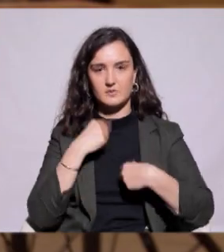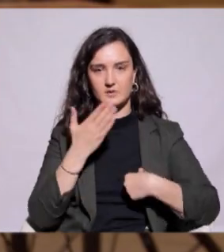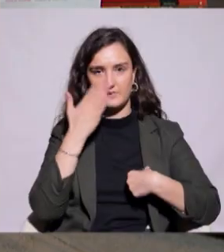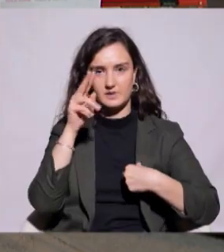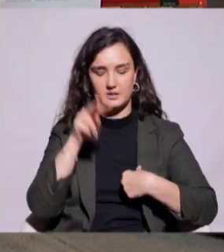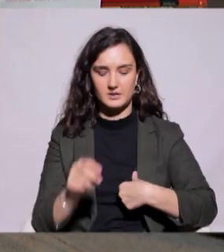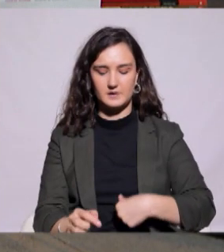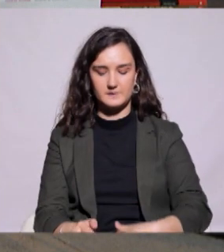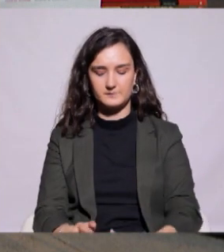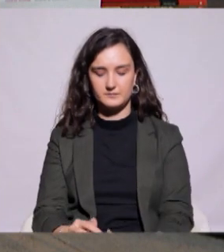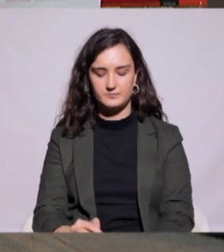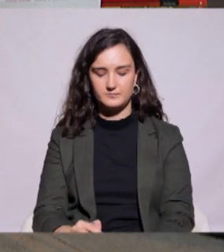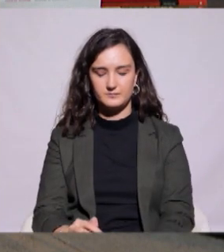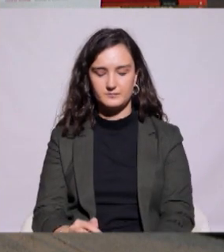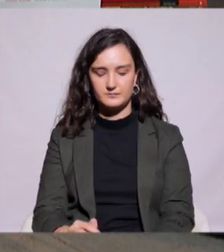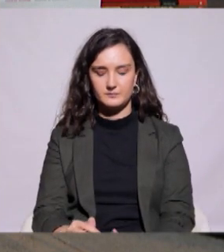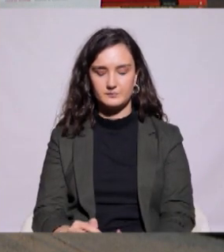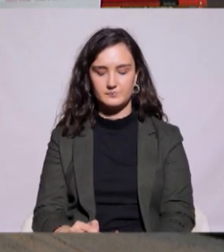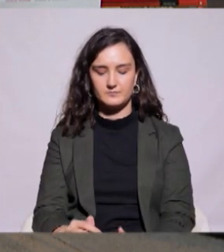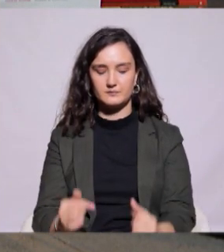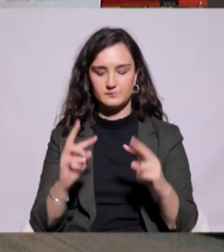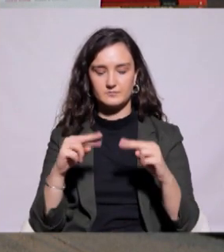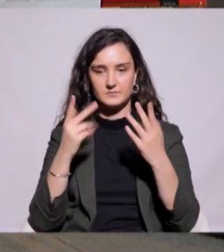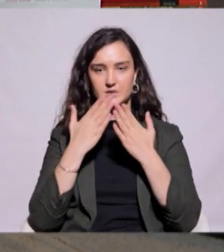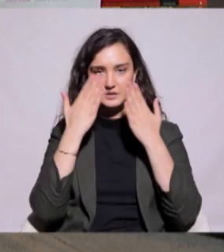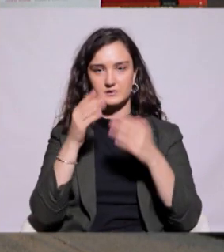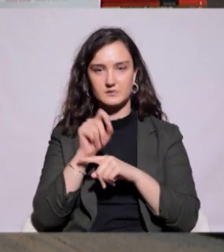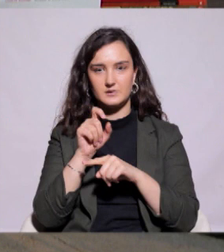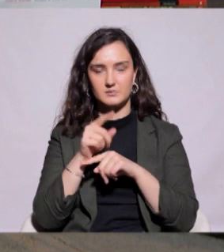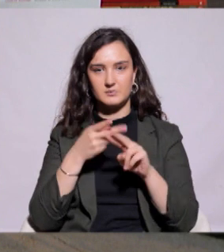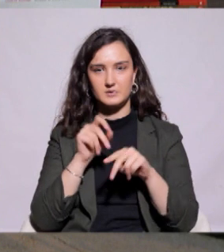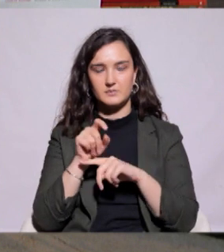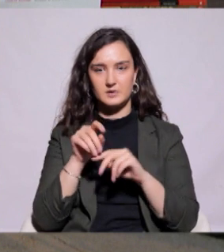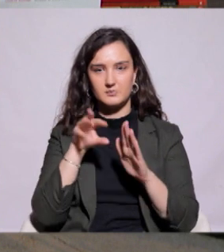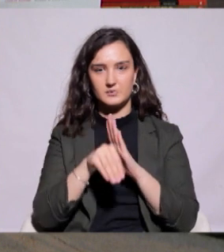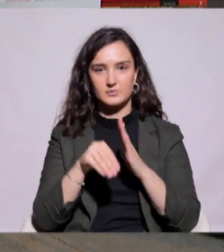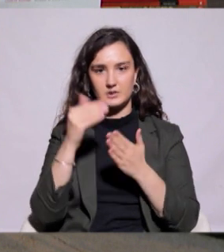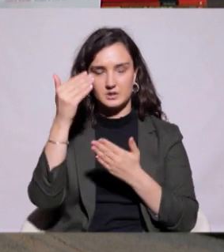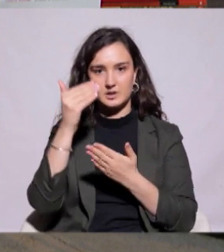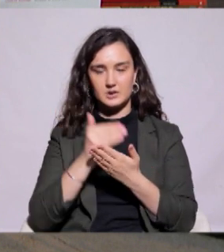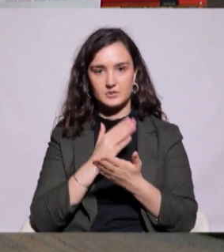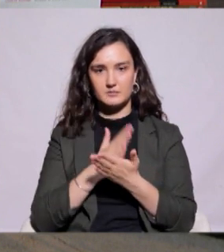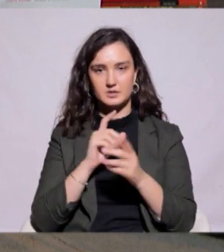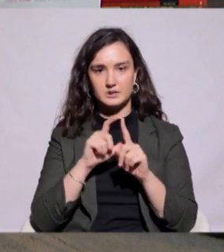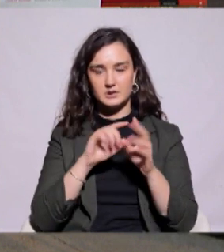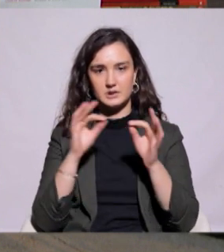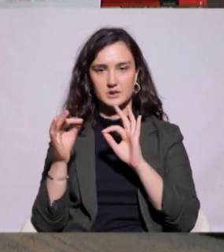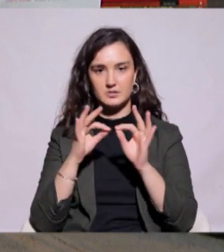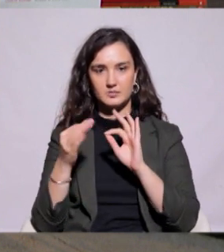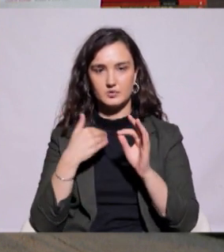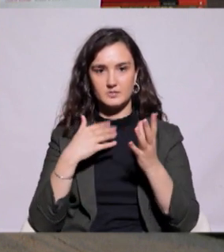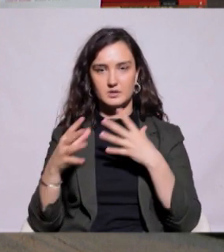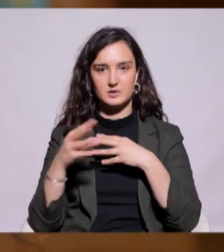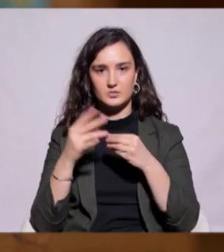read in the text. ახლა კი გადავიდეთ კითხვის დავალებაზე. ამ დავალებაში ეკრანზე მოცემულია წინადადებები.